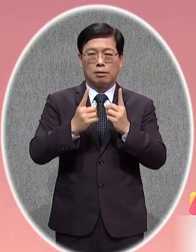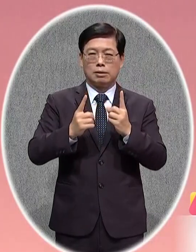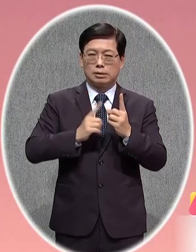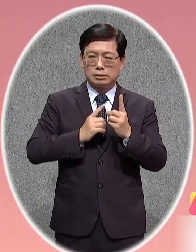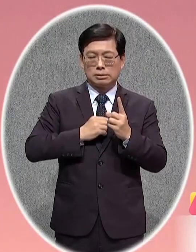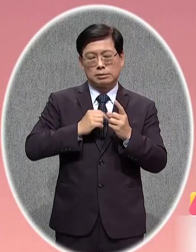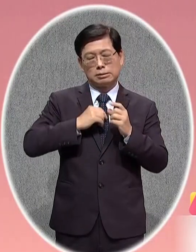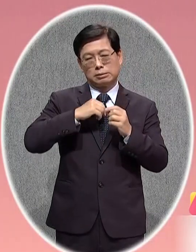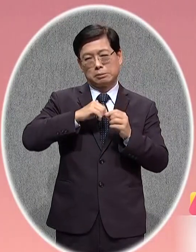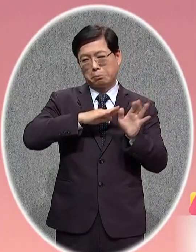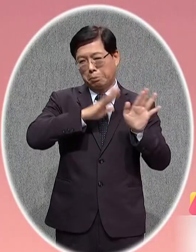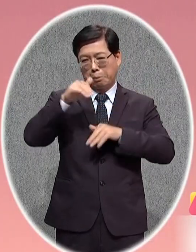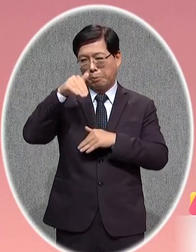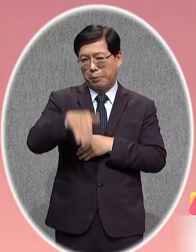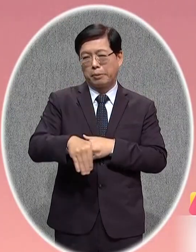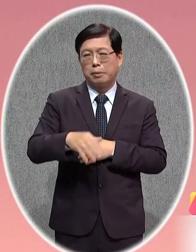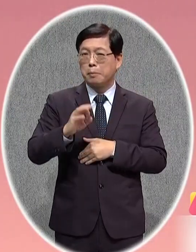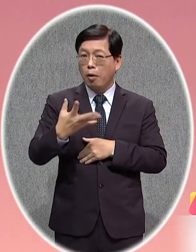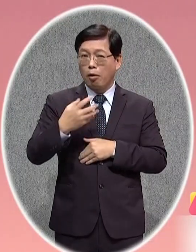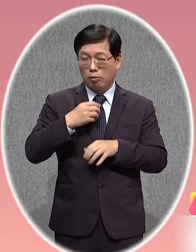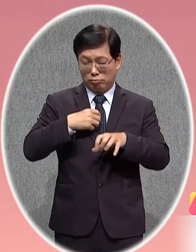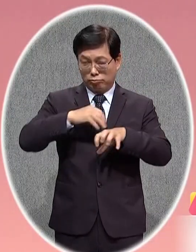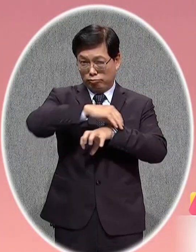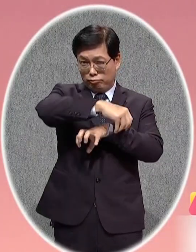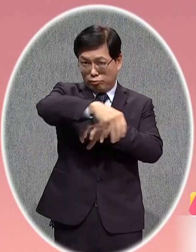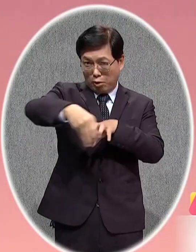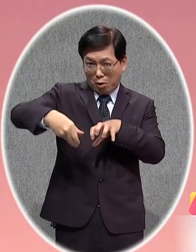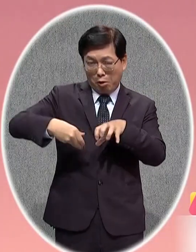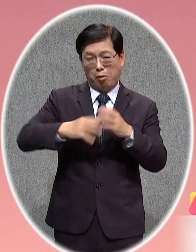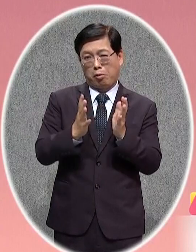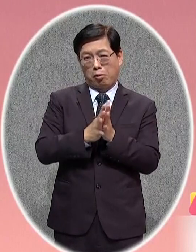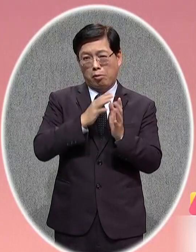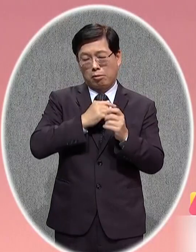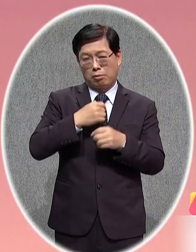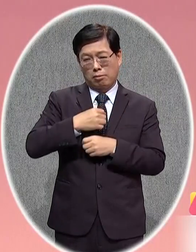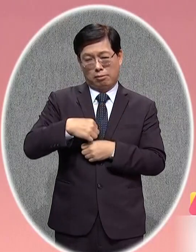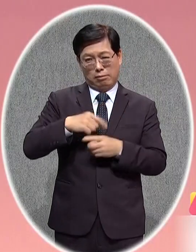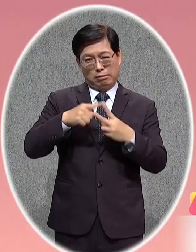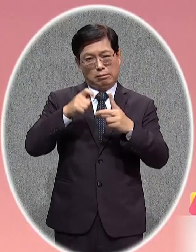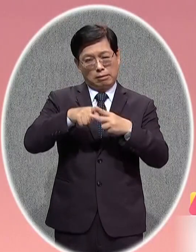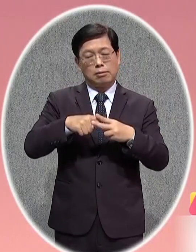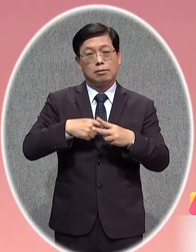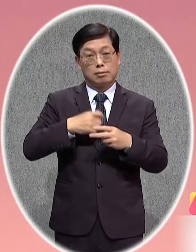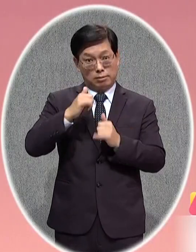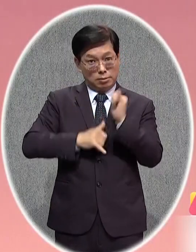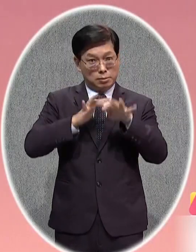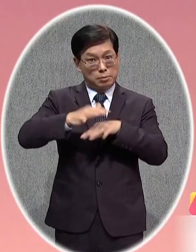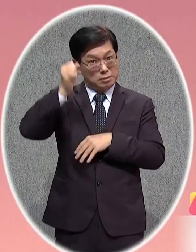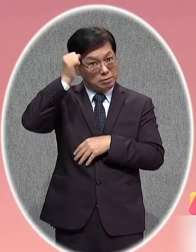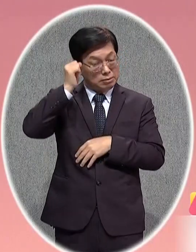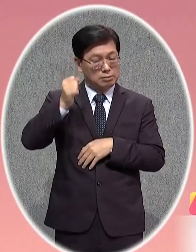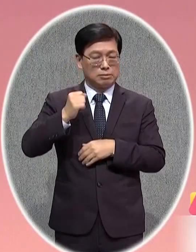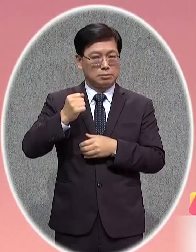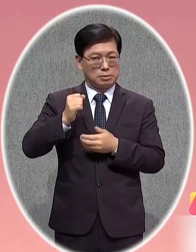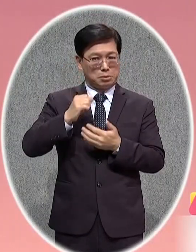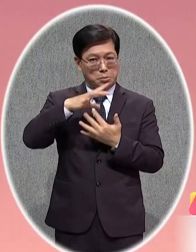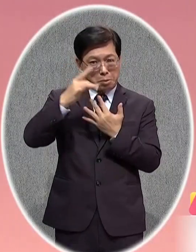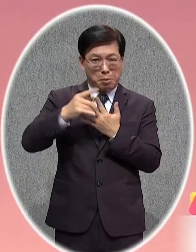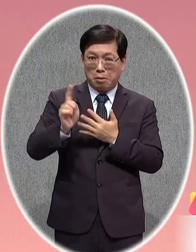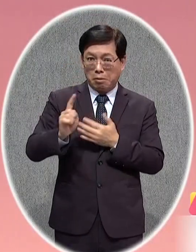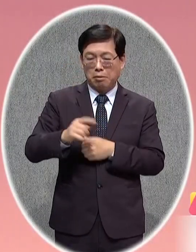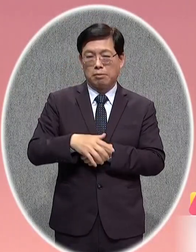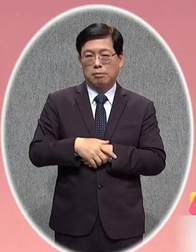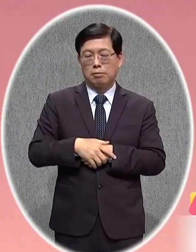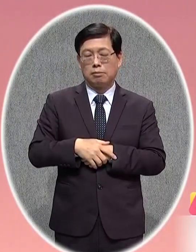状况不太好，因为整个包围起来的情况。历史会记得我们是怎么样选择的，不